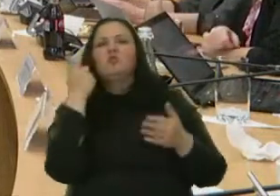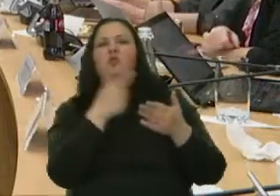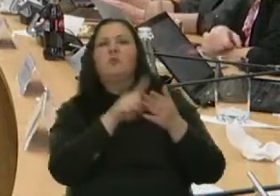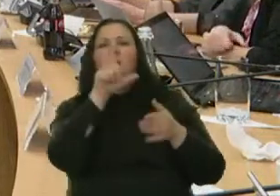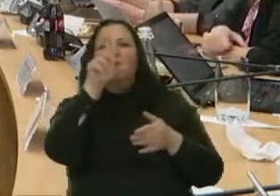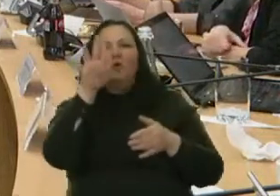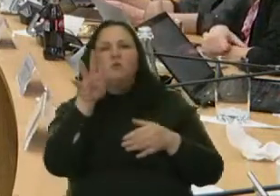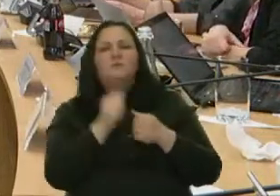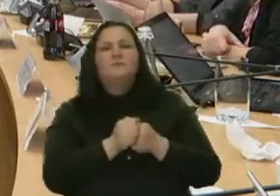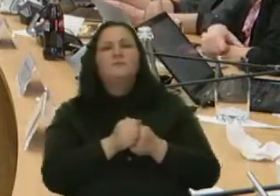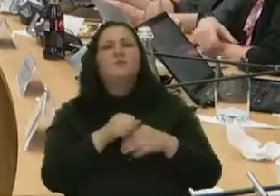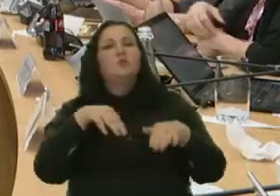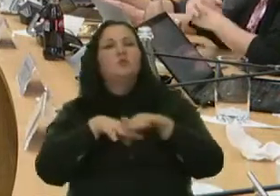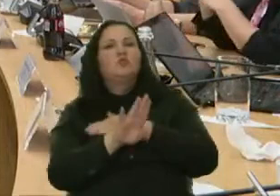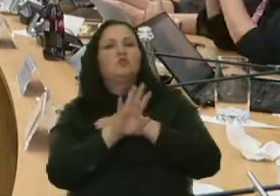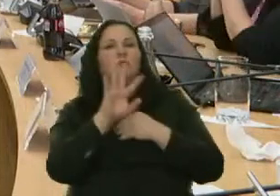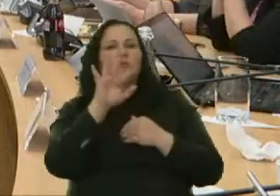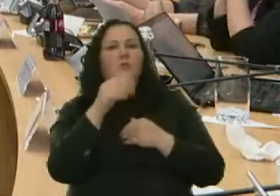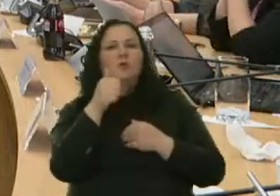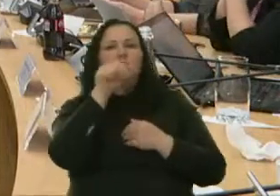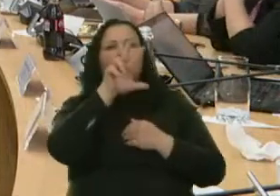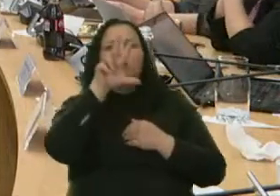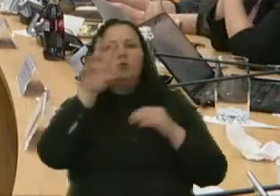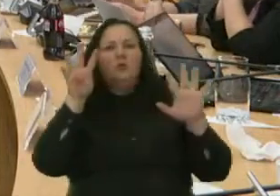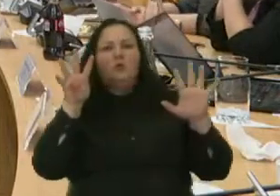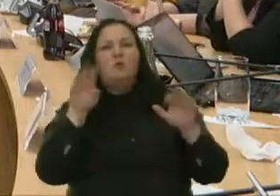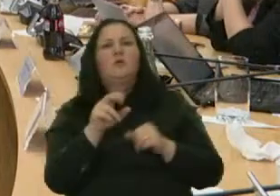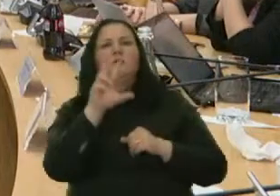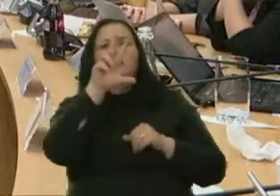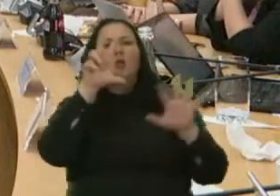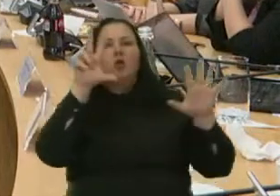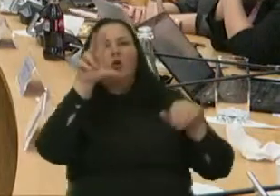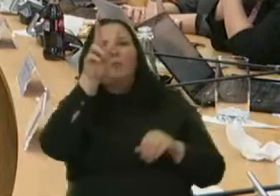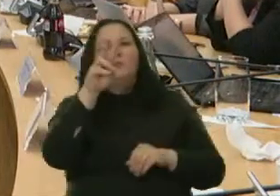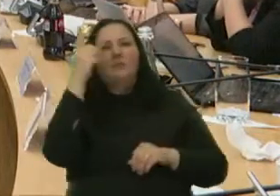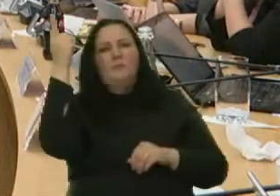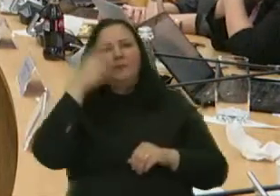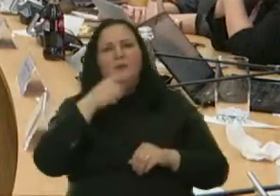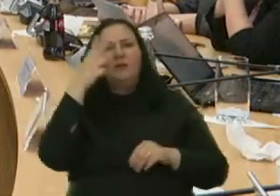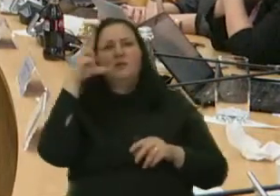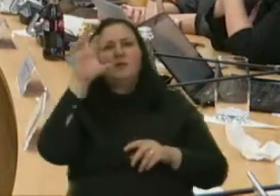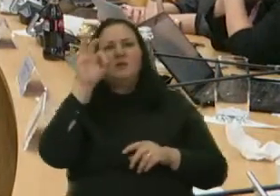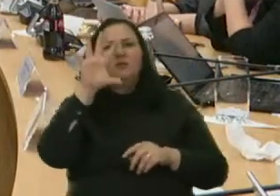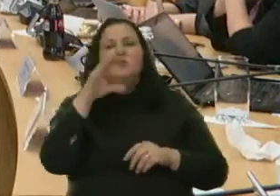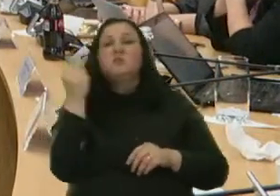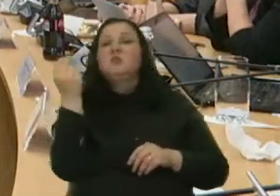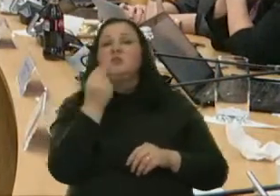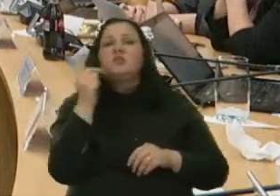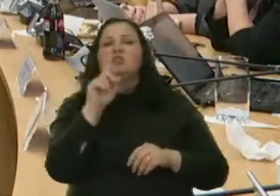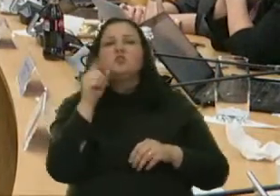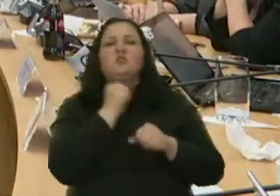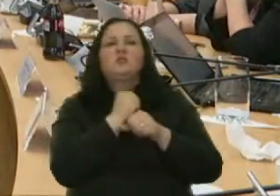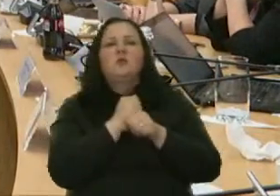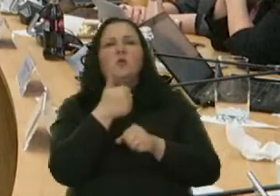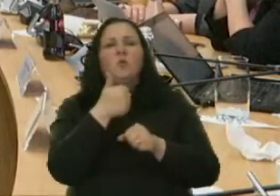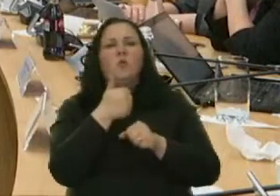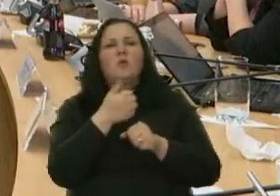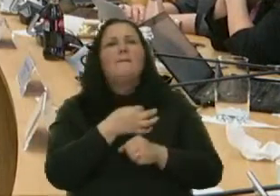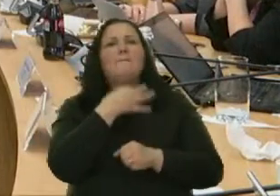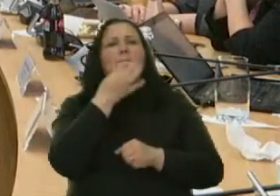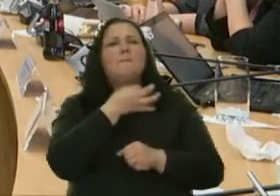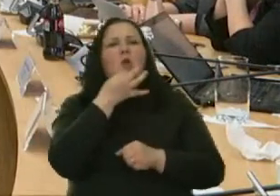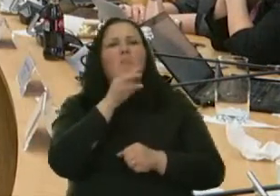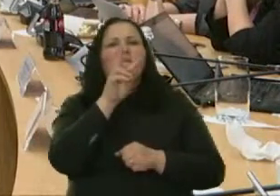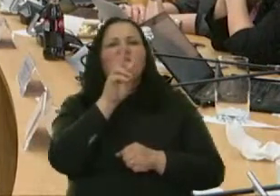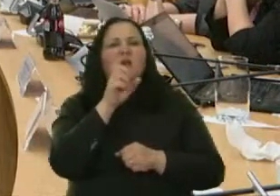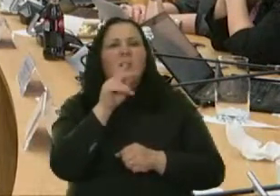2024 sub numărul 139 382 x35 de ce nu s a făcut un proces verbal de